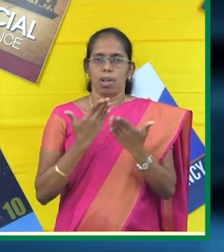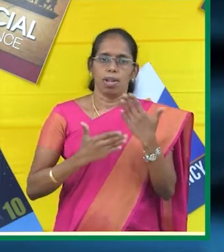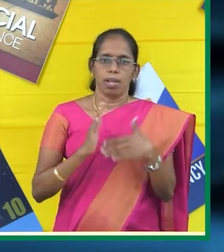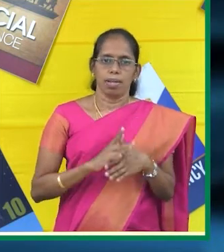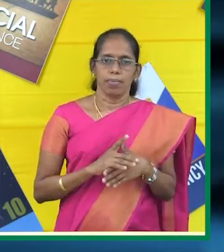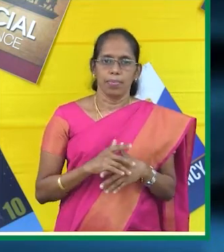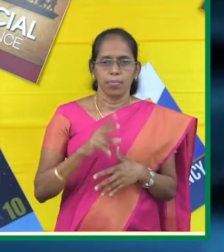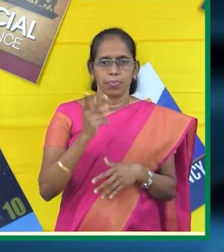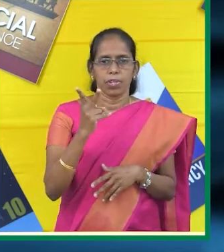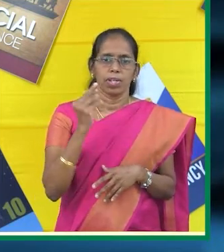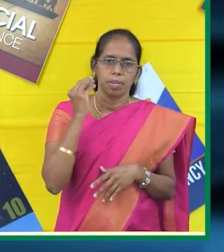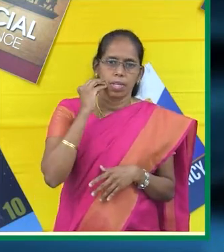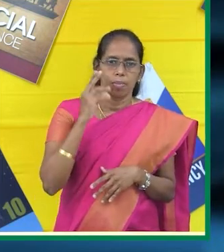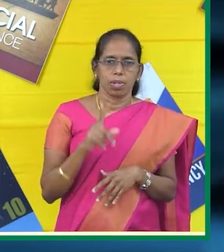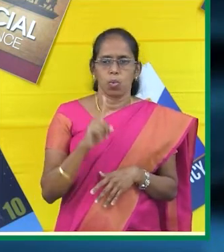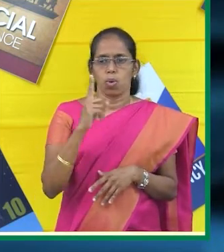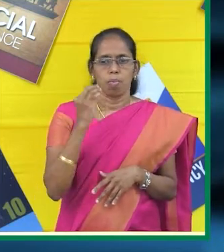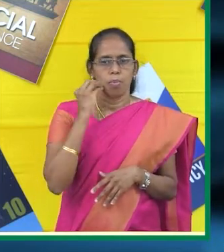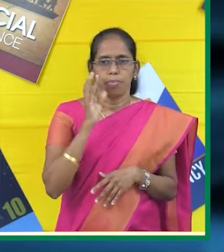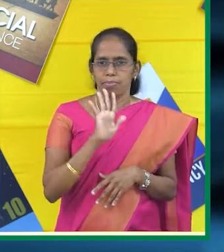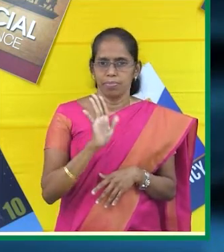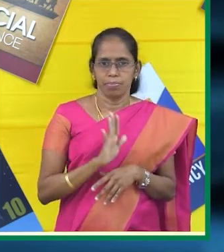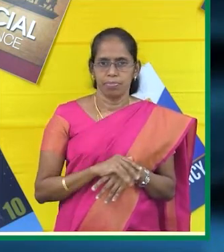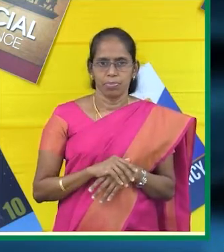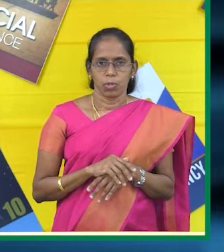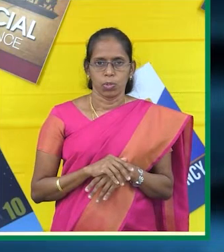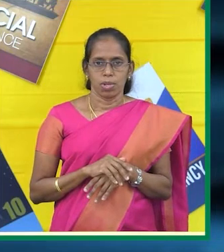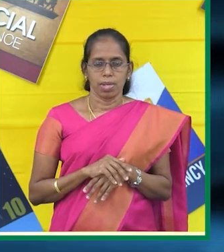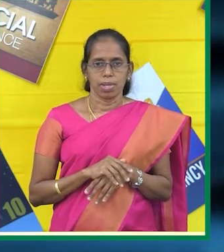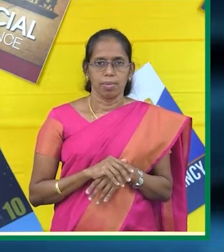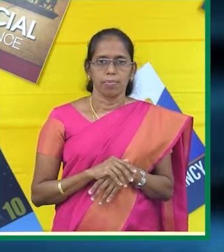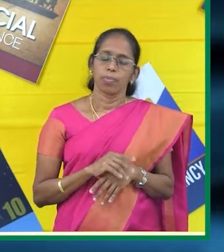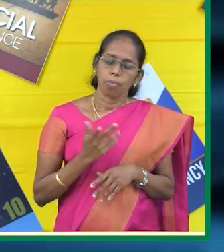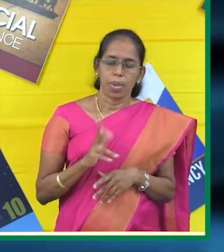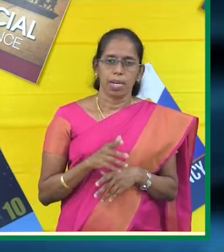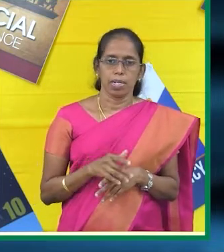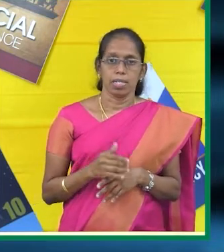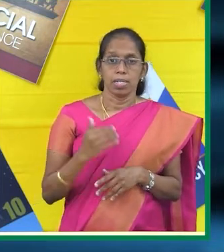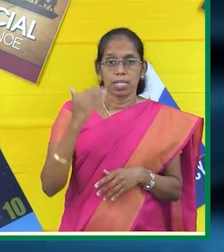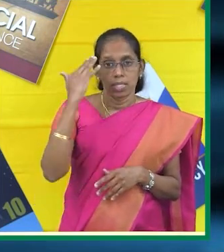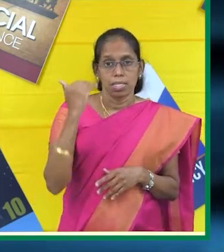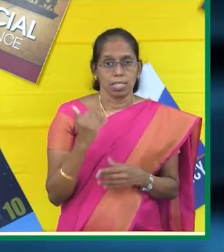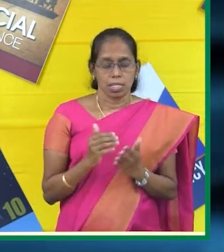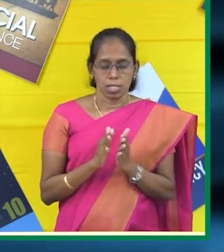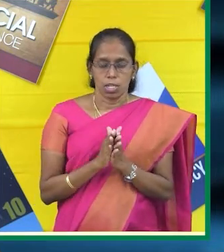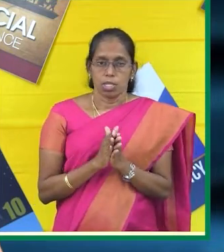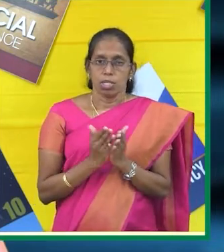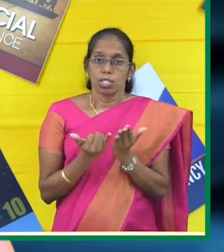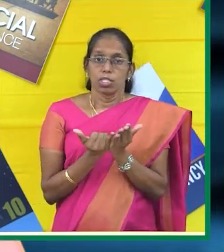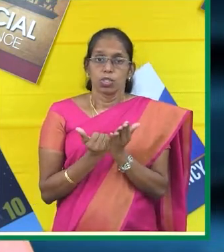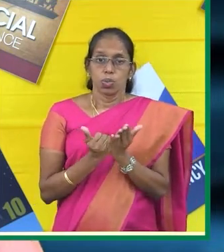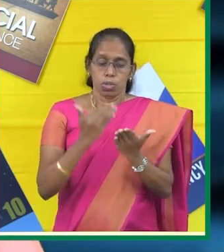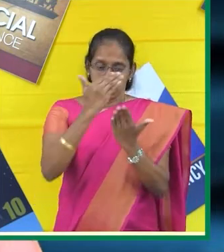தெரிந்து கொள்வோம். இதில் 2 மதிப்பெண் வினாக்களோ அல்லது 1 மதிப்பெண் வினாக்களோ நமக்கு வருவதில்லை. ஆனால் கதை